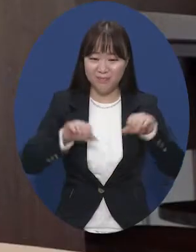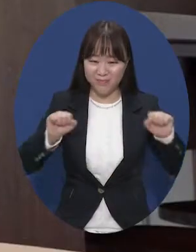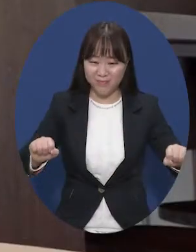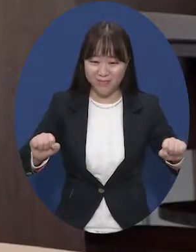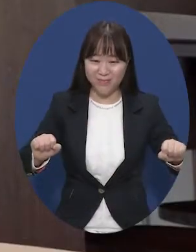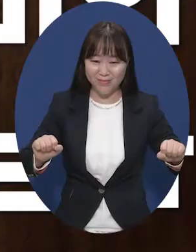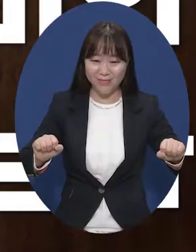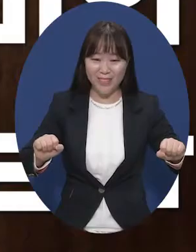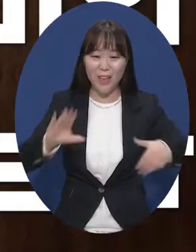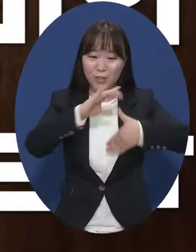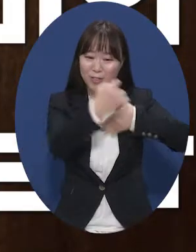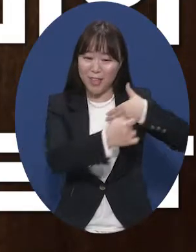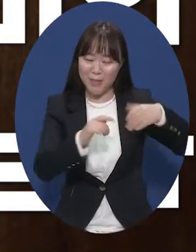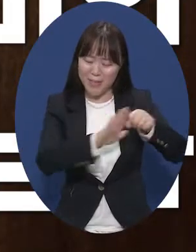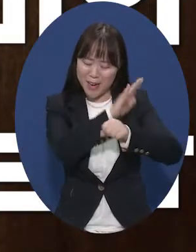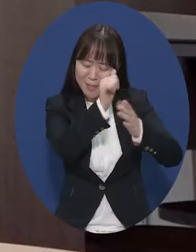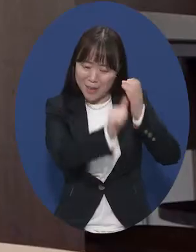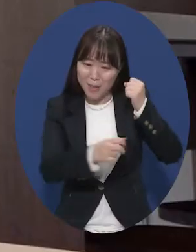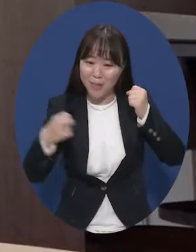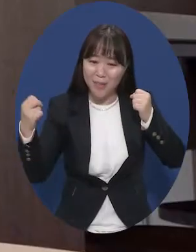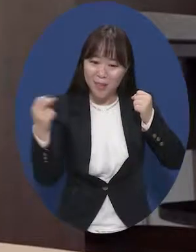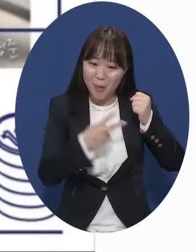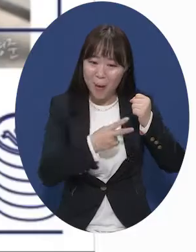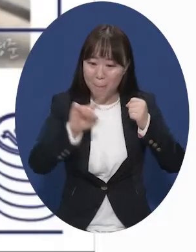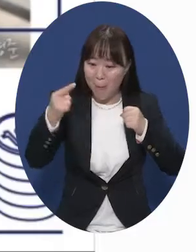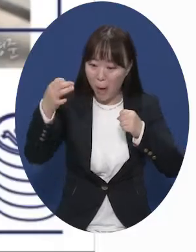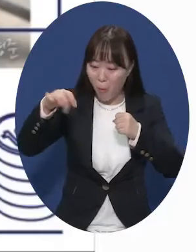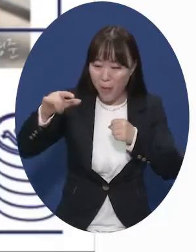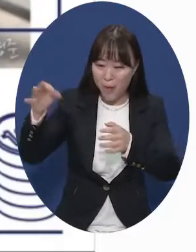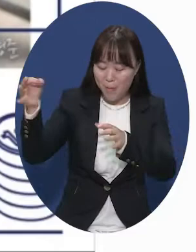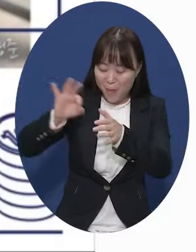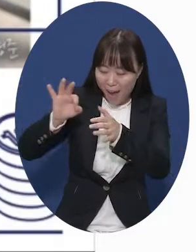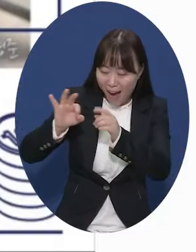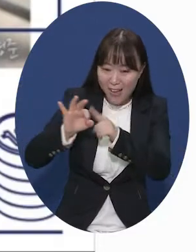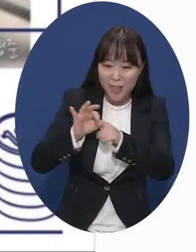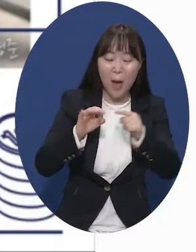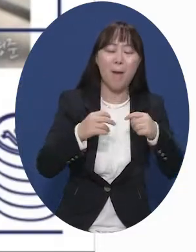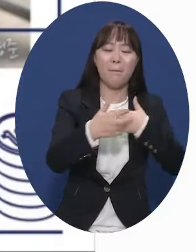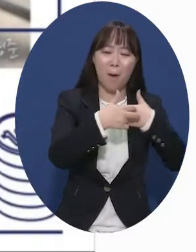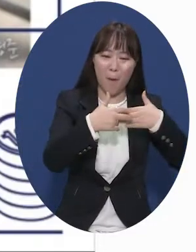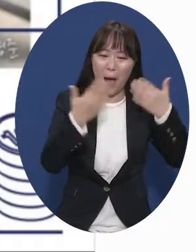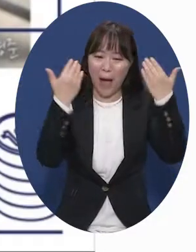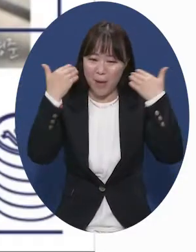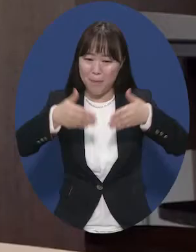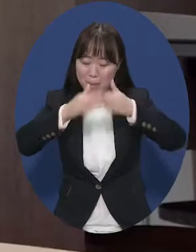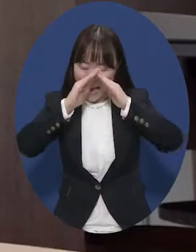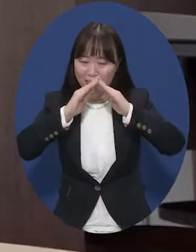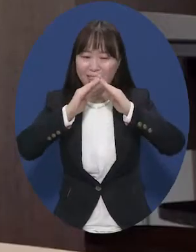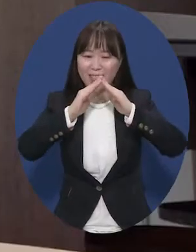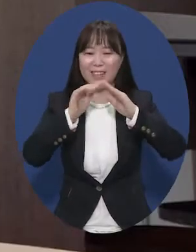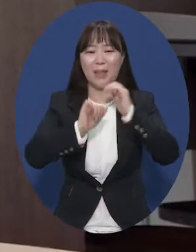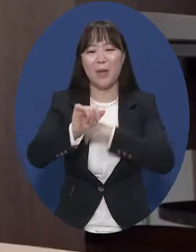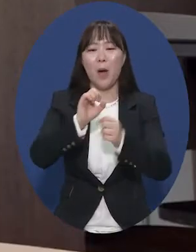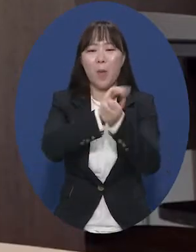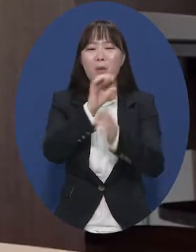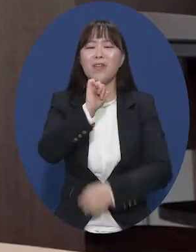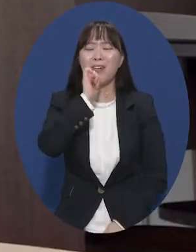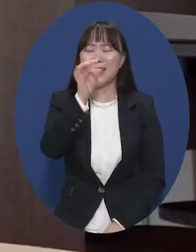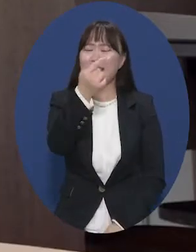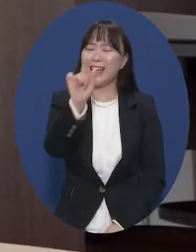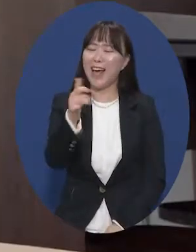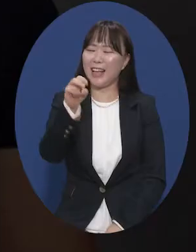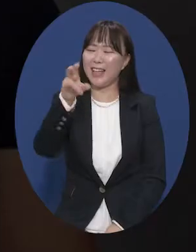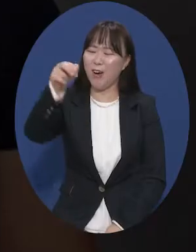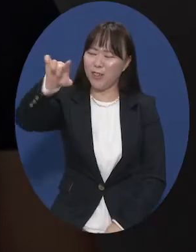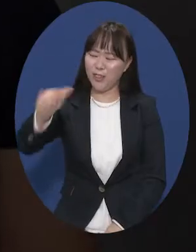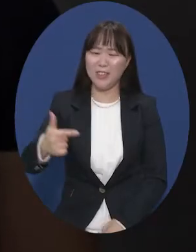네, 안녕하세요. 중남미의 사랑에 빠진 남자, 그리고 100원을 모아 병원을 짓고 학교를 짓는 사단법인 코인트레 대표 꽃거지